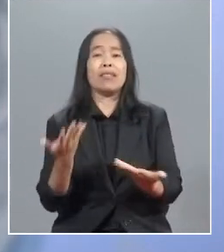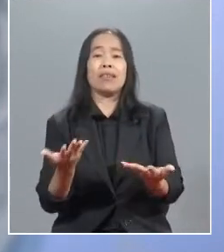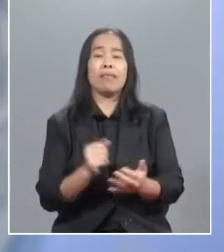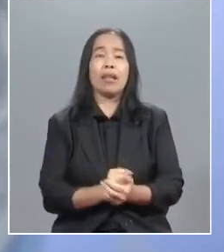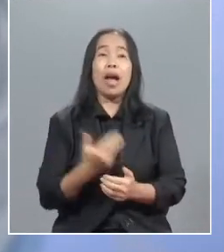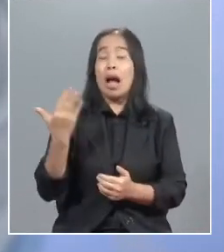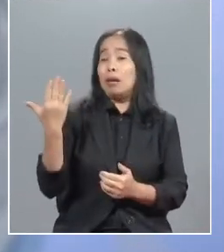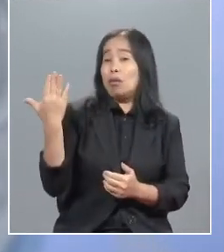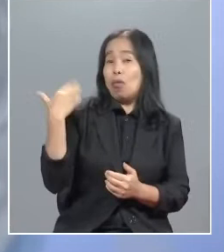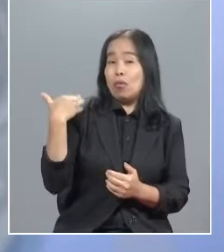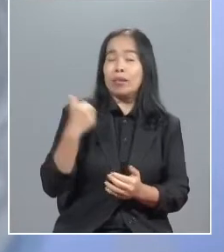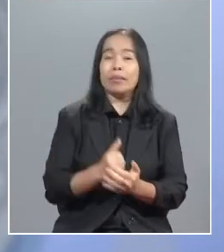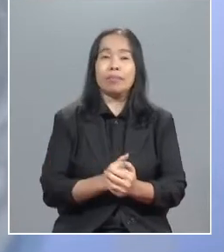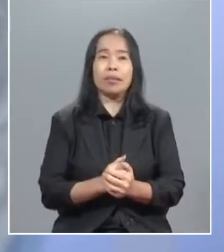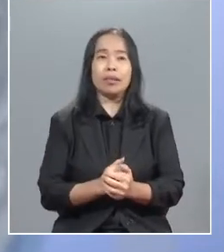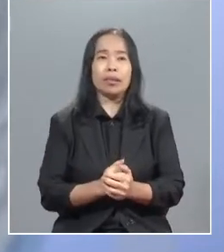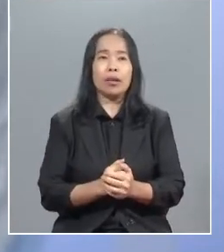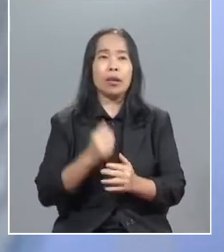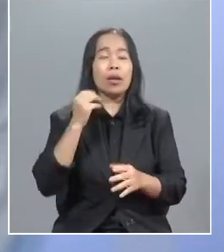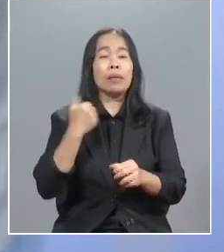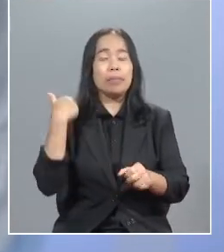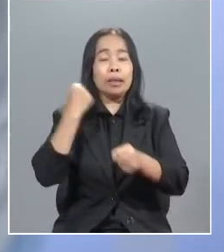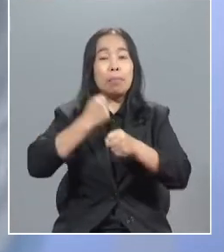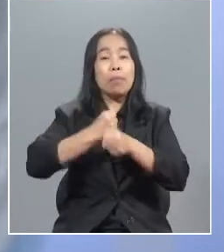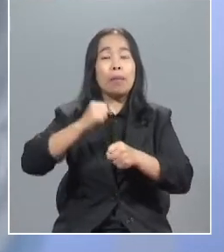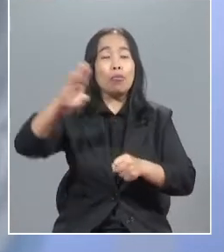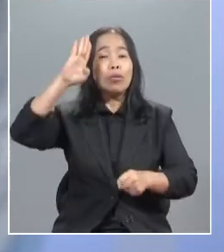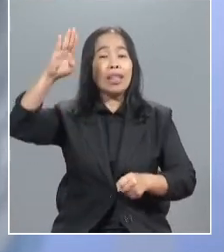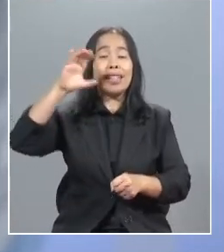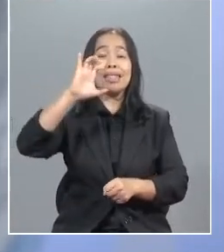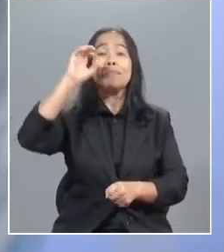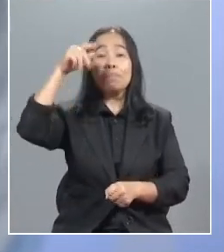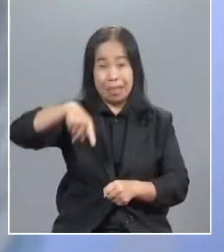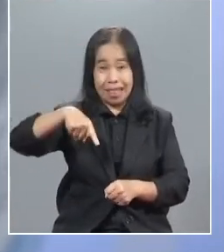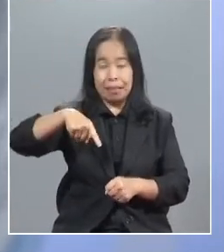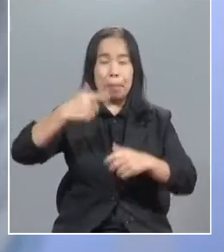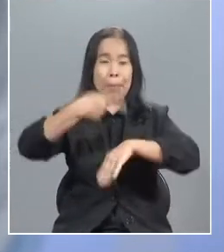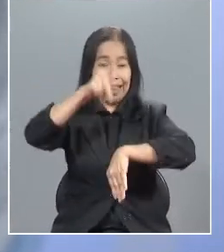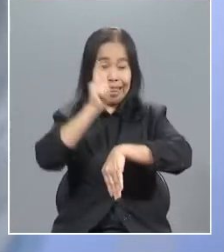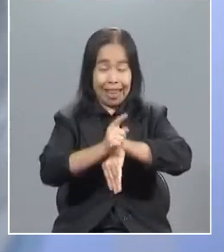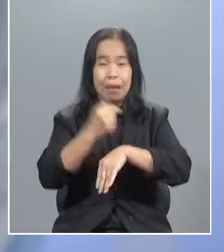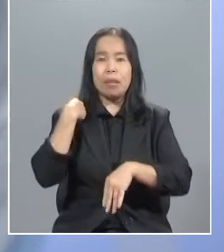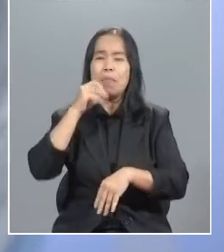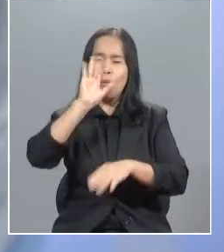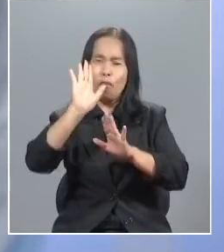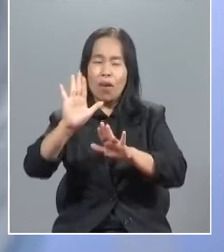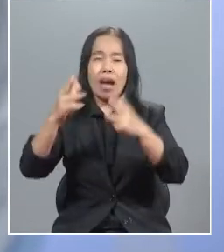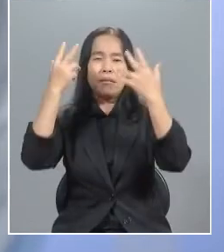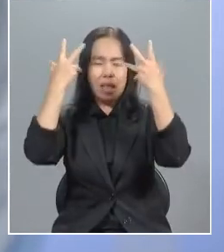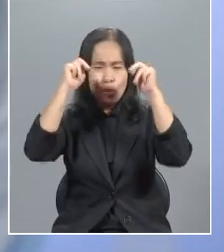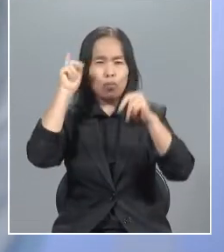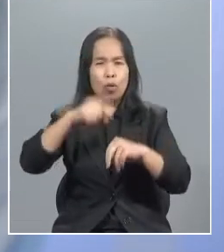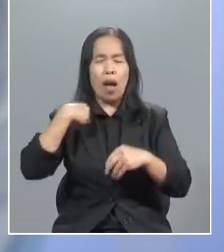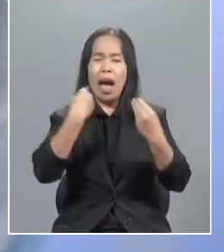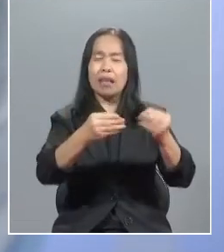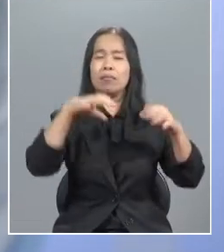ก่อนทางผู้บริหารของซีพีคุณธนินท์เองก็ฝากถึงนายกรัฐมนตรีนะคะบอกว่าควรจะให้ภาคเอกชนเข้ามามีส่วน